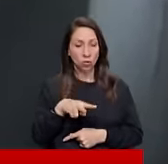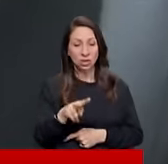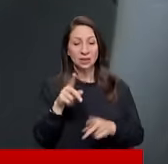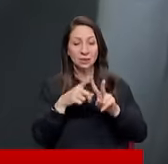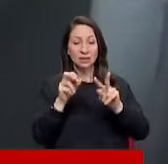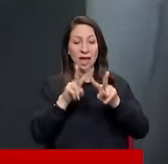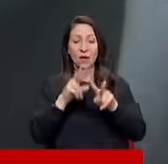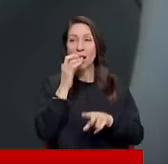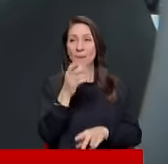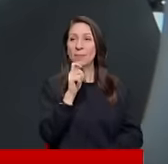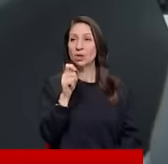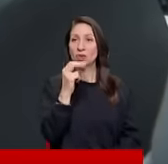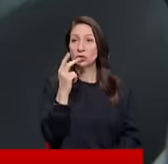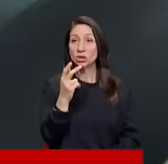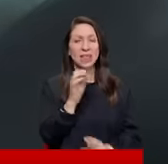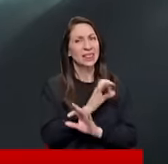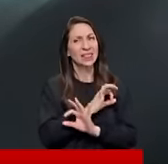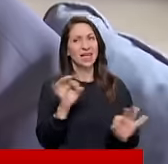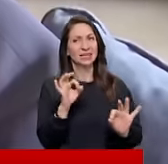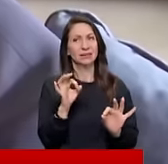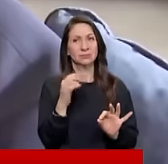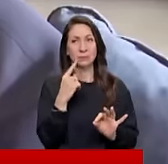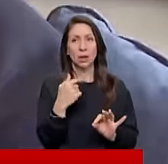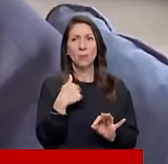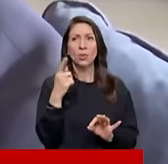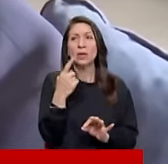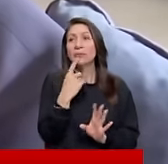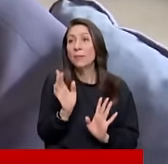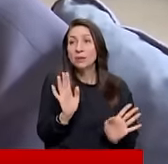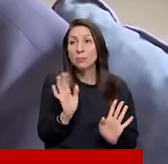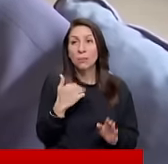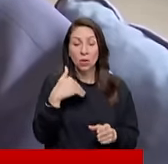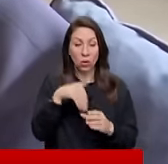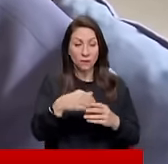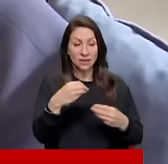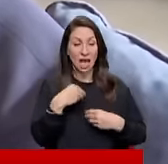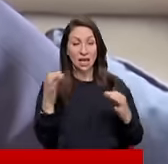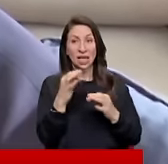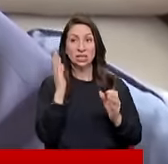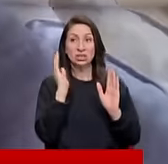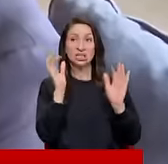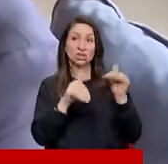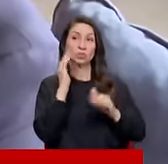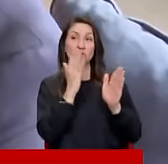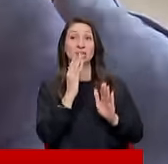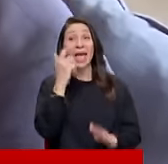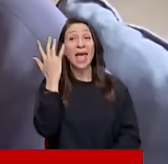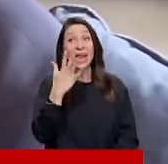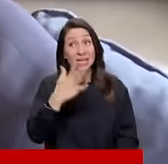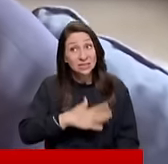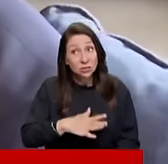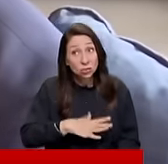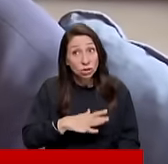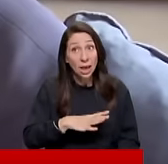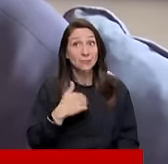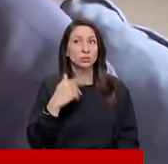Now Haber mikrofonuna konuştu. Net mesaj verdi. Ben onlara demedim ki bana oy verirseniz erken seçim çağrısı yapacağım. Eğer istiyorlarsa biz